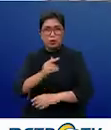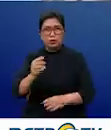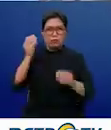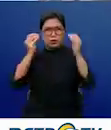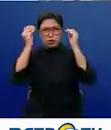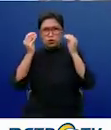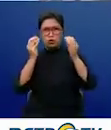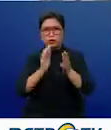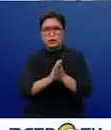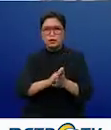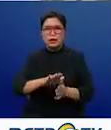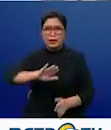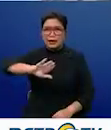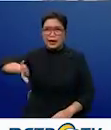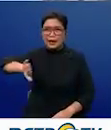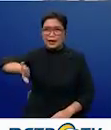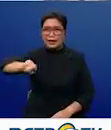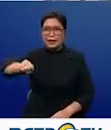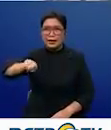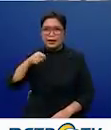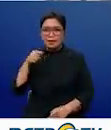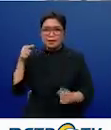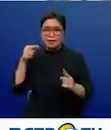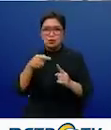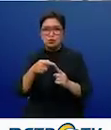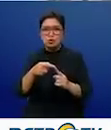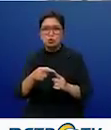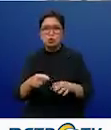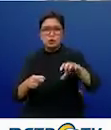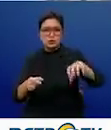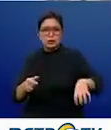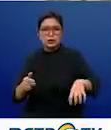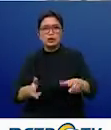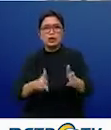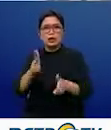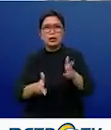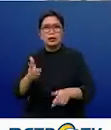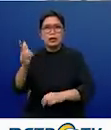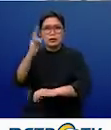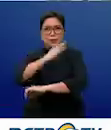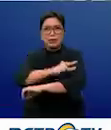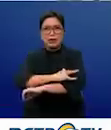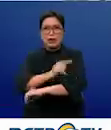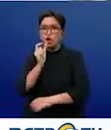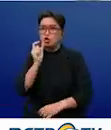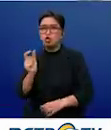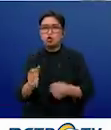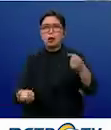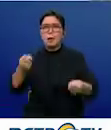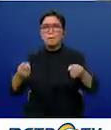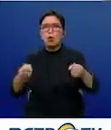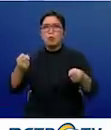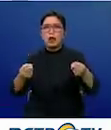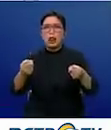ada petunjuk menuju ke stasiun kereta bandara, namun itu hanyalah untuk mobil. Sedangkan untuk pejalan